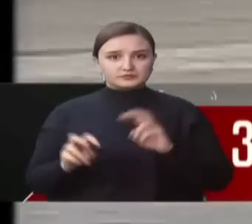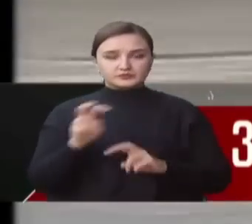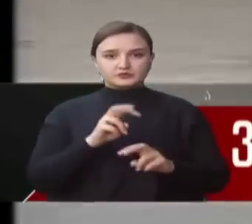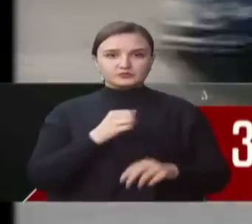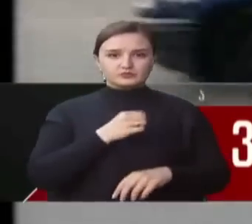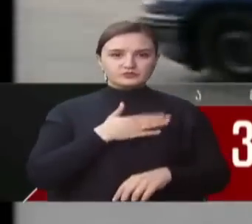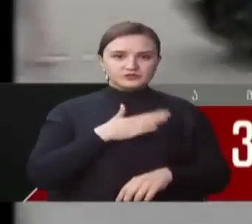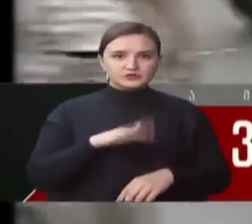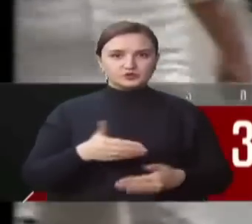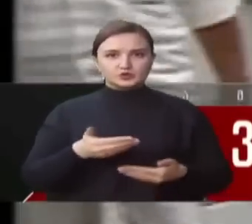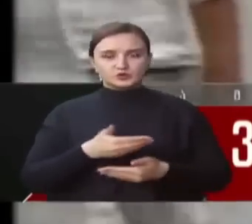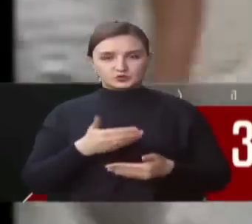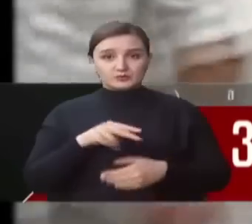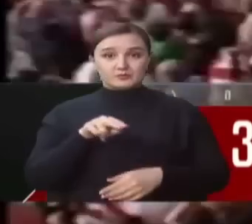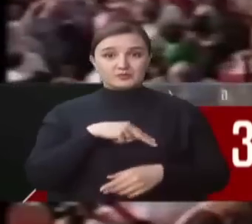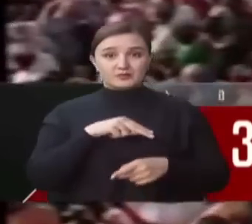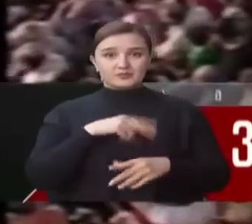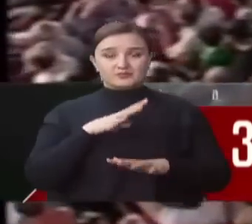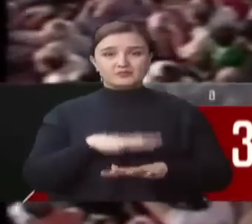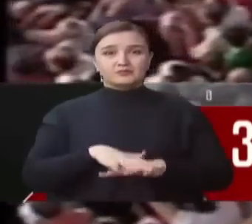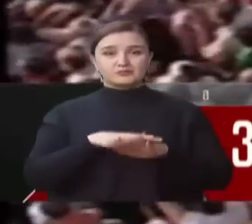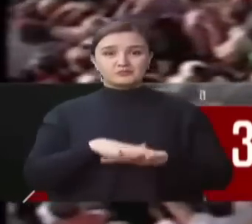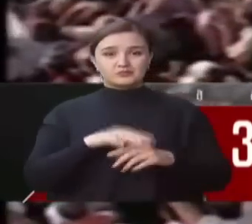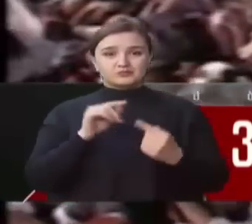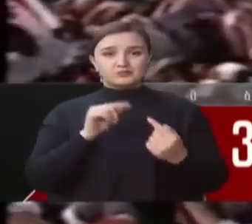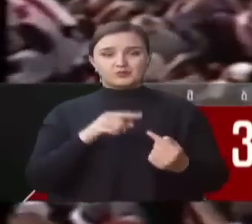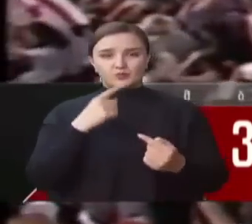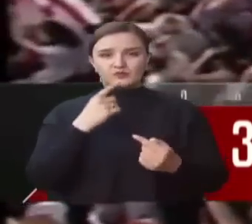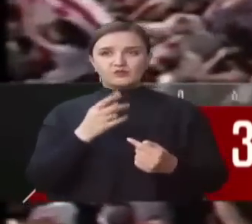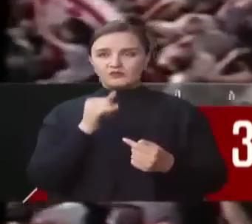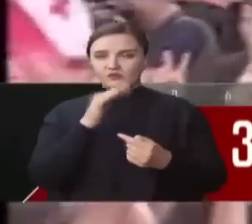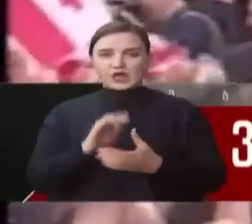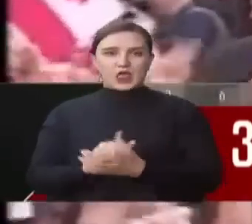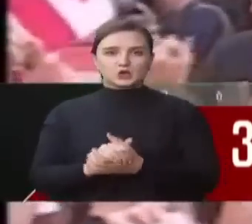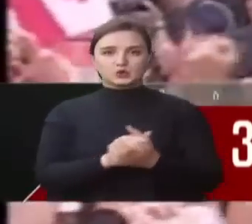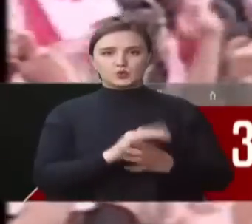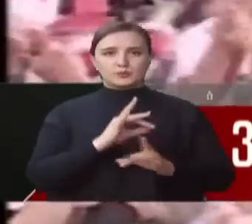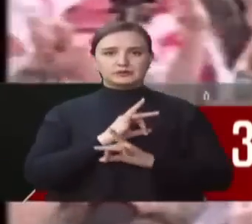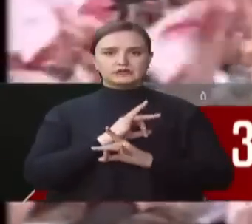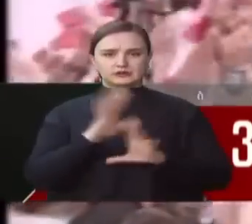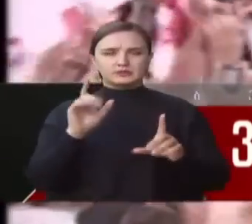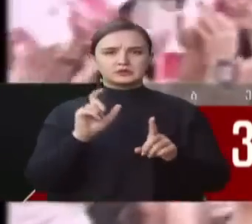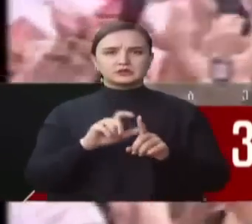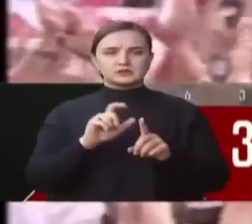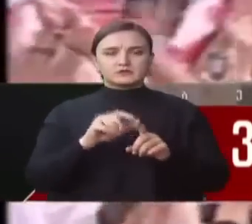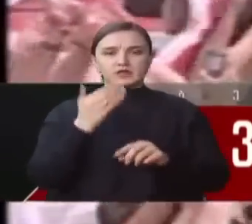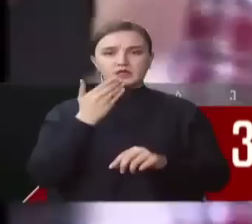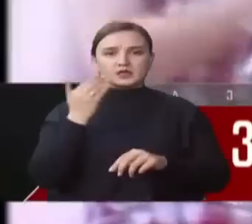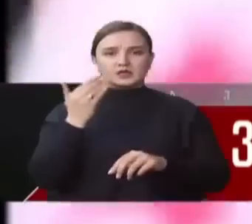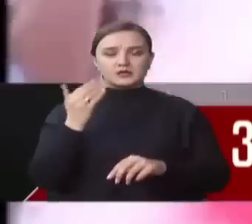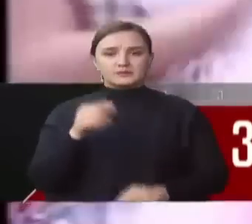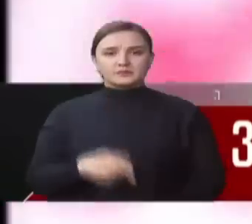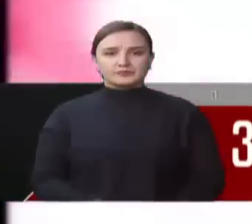Tsotshals Angudars, parlamentistin miting se romusat zogirtma ertobis zeimitski uzoda, umahien gamosulepsa da musicalul numele